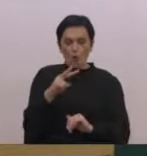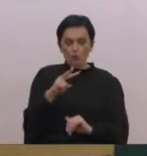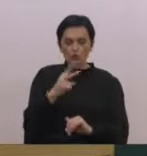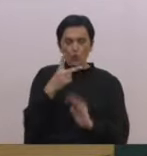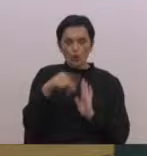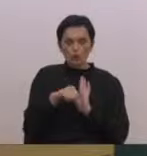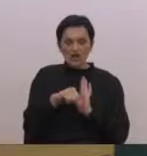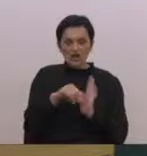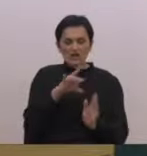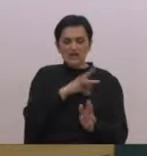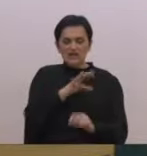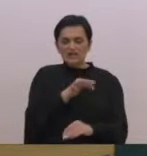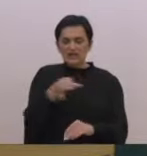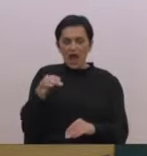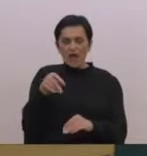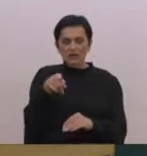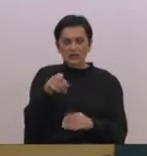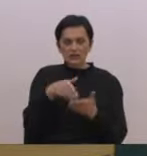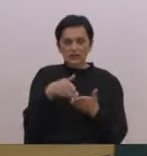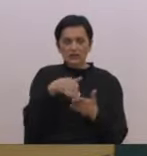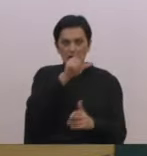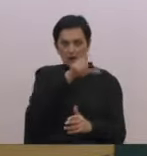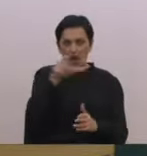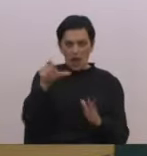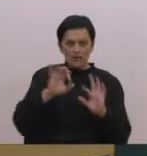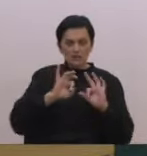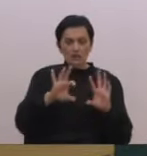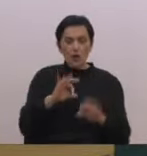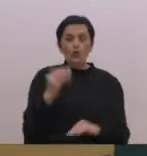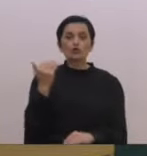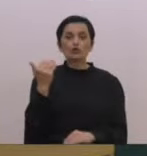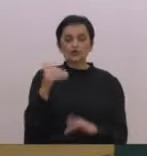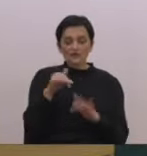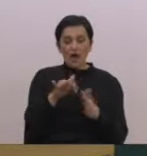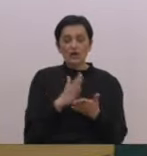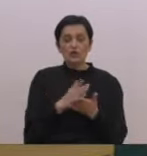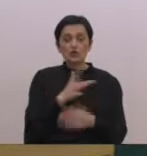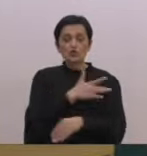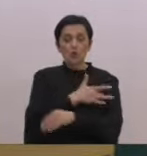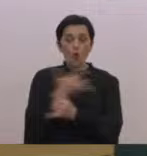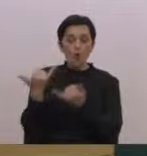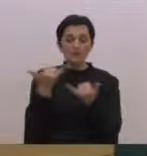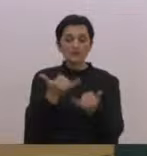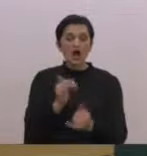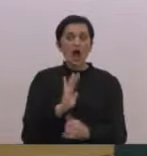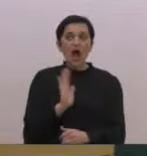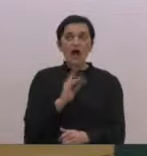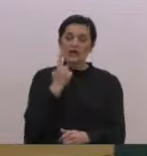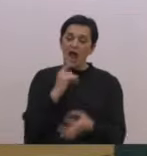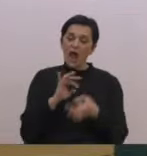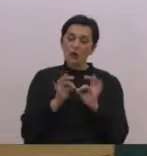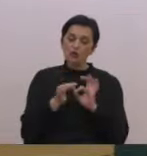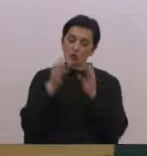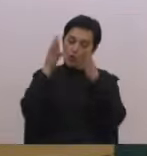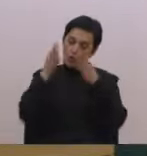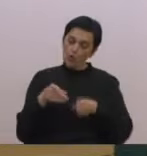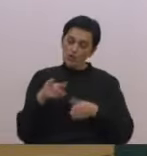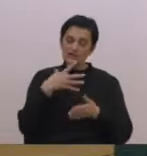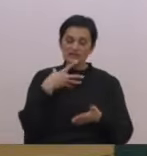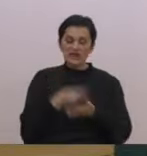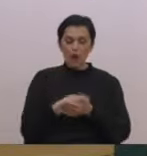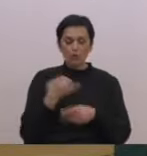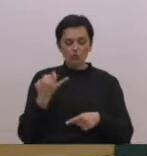16-22-26 თეთრი აქვს. აუხსენით ხალხს. ეხა ეს არის თქვენი საქმე რომ მათ მოემსახუროთ და არა ერთ კონკრეტულ ადამიანს ან საკუთარ